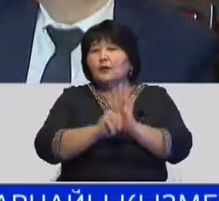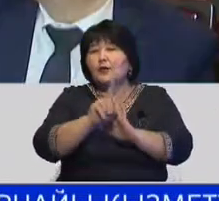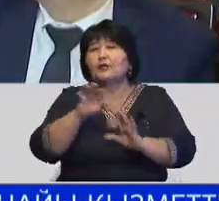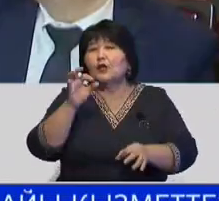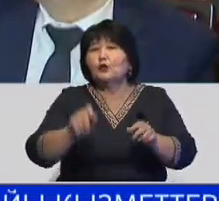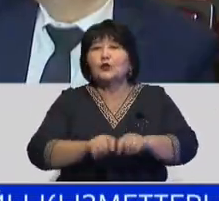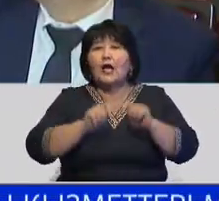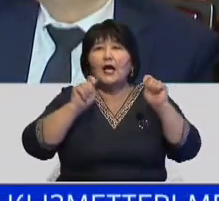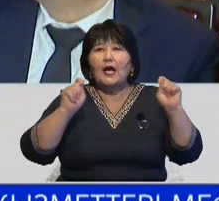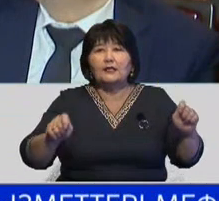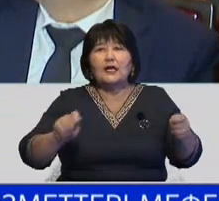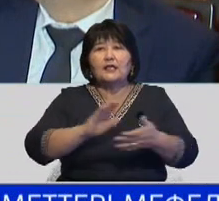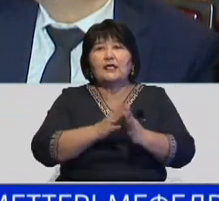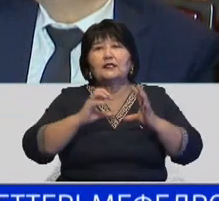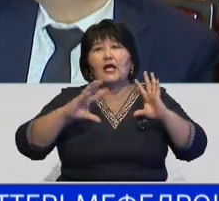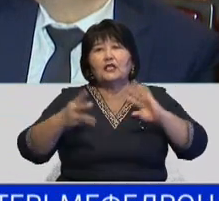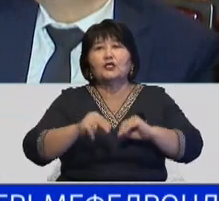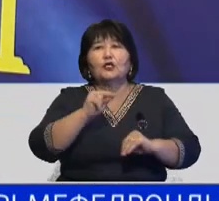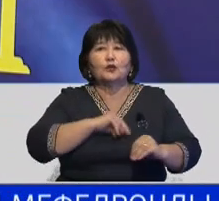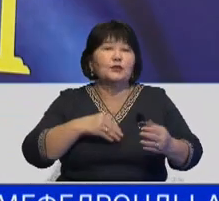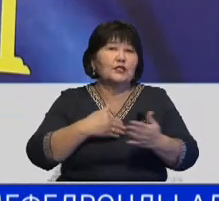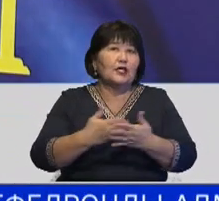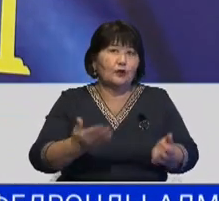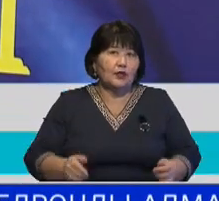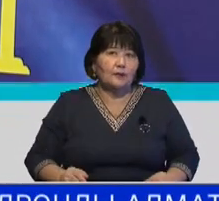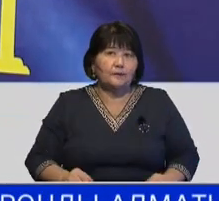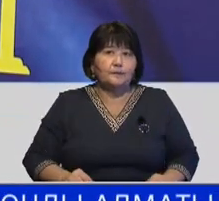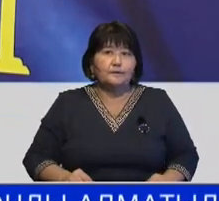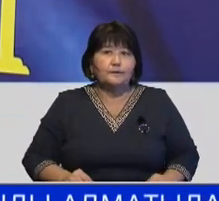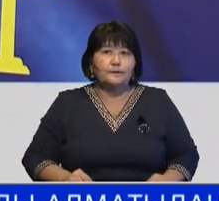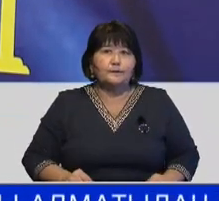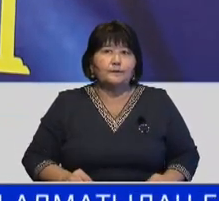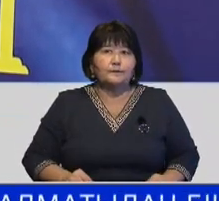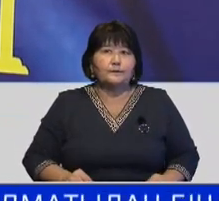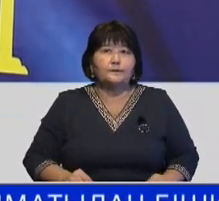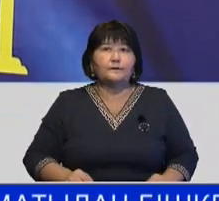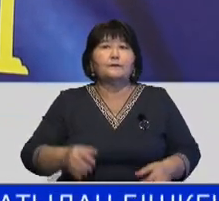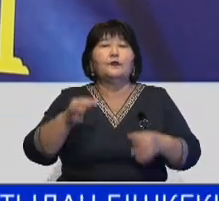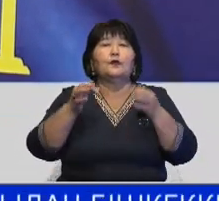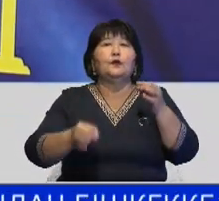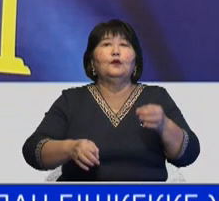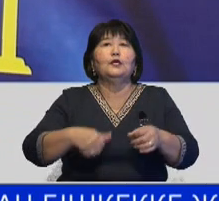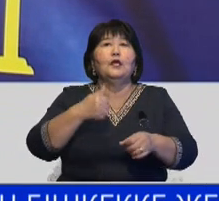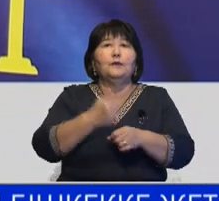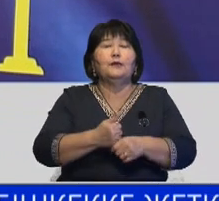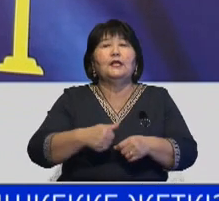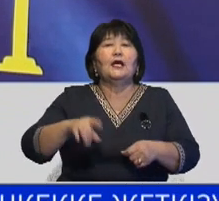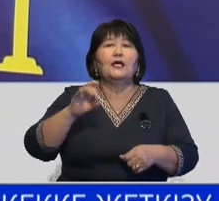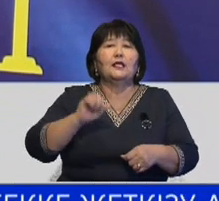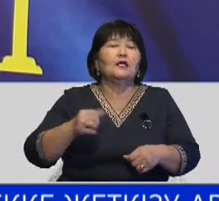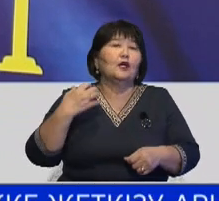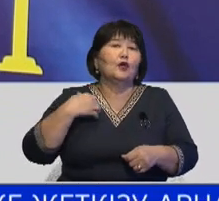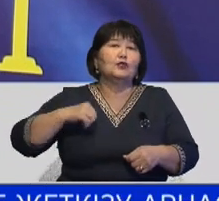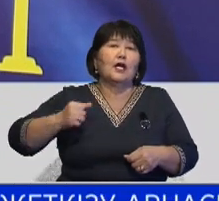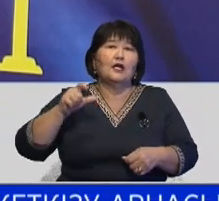соттар ашықтық жағдайында нәтижелі еңбек етуде. Рейтинг судебной власти. Сот билігінің рейтингінде қызылордалық